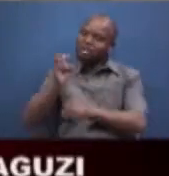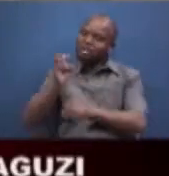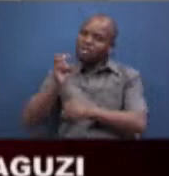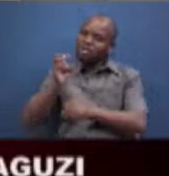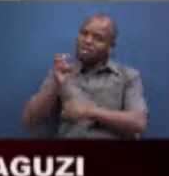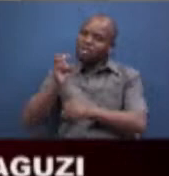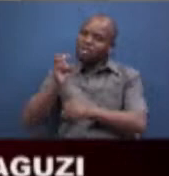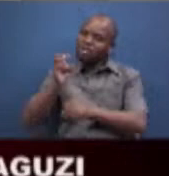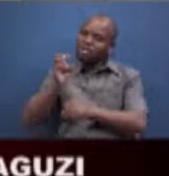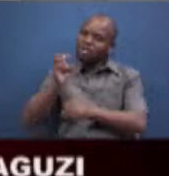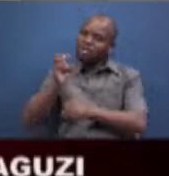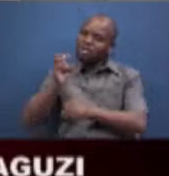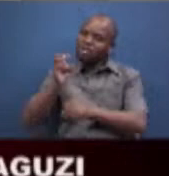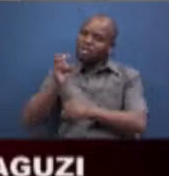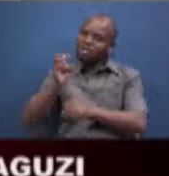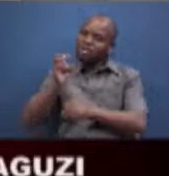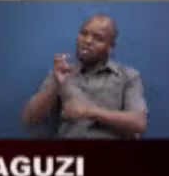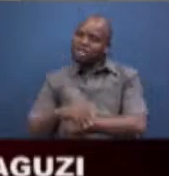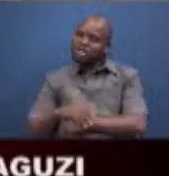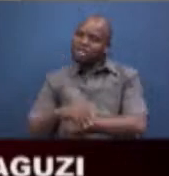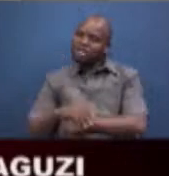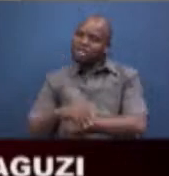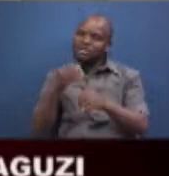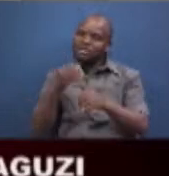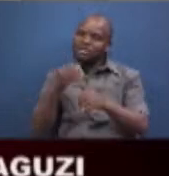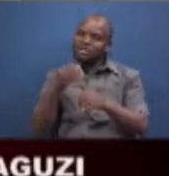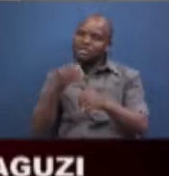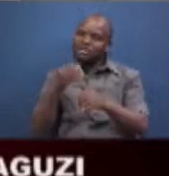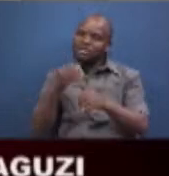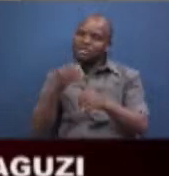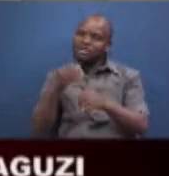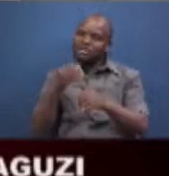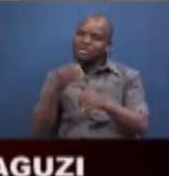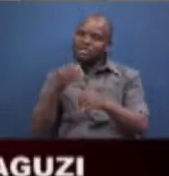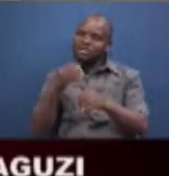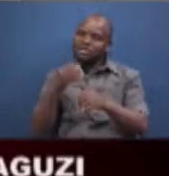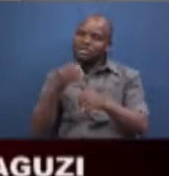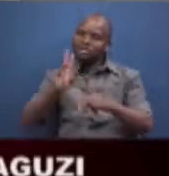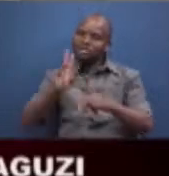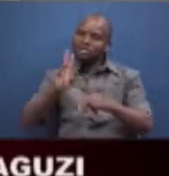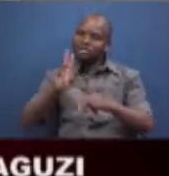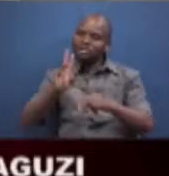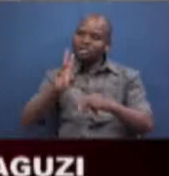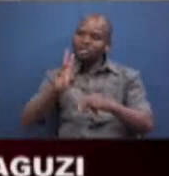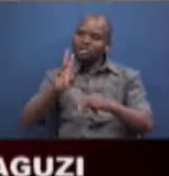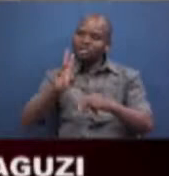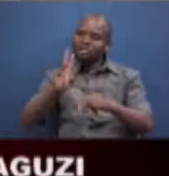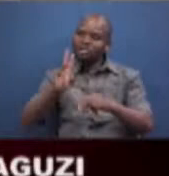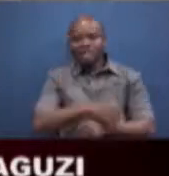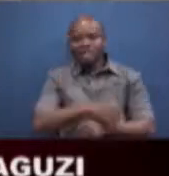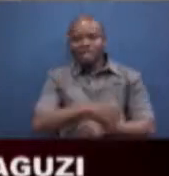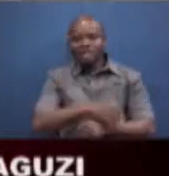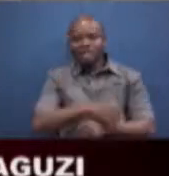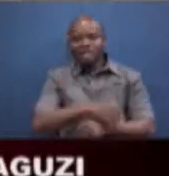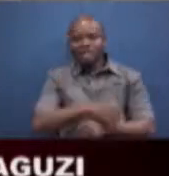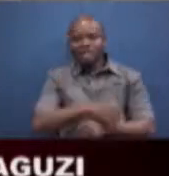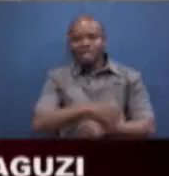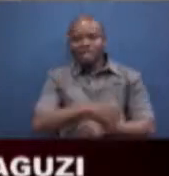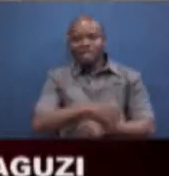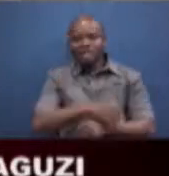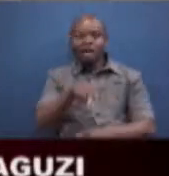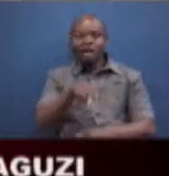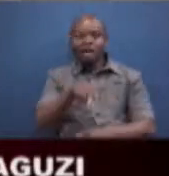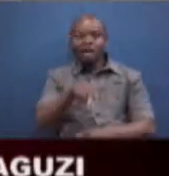uchaguzi aidha wa UWT haujaisha, au uchaguzi wa chama haujaisha,